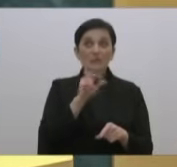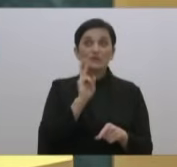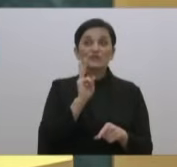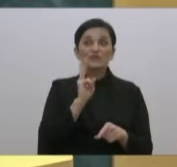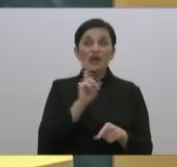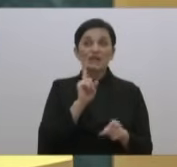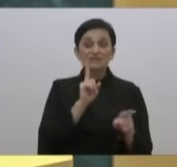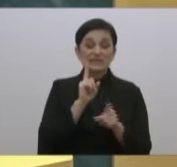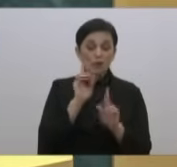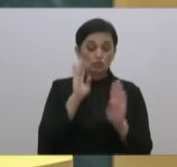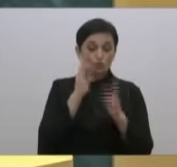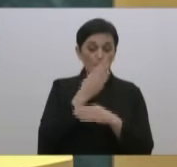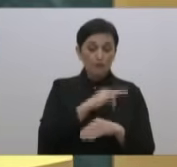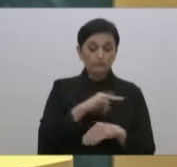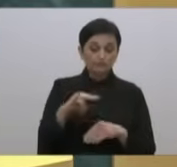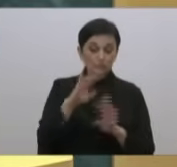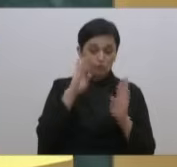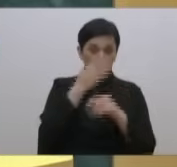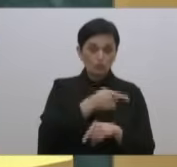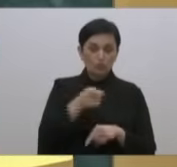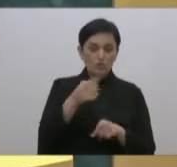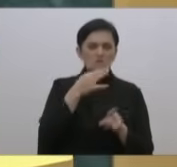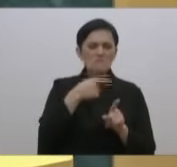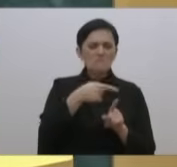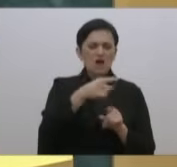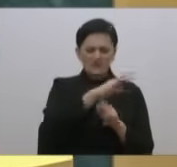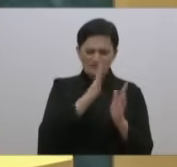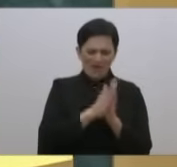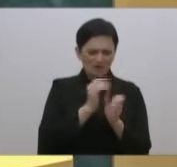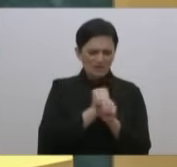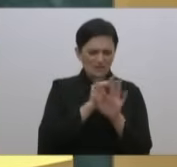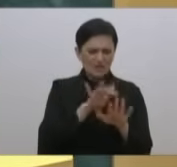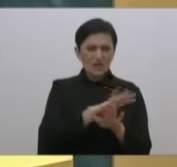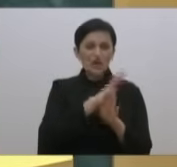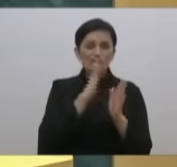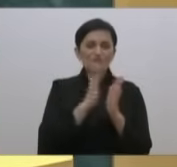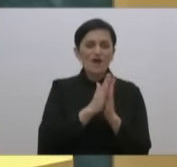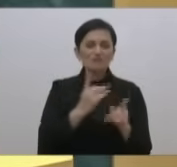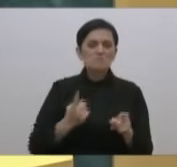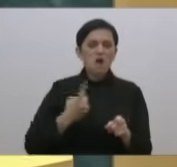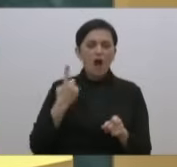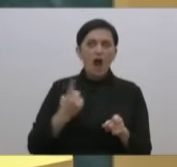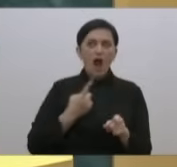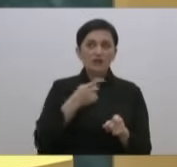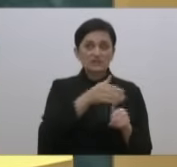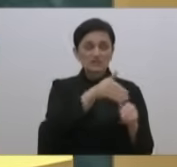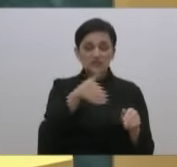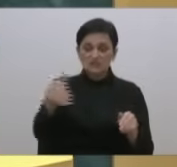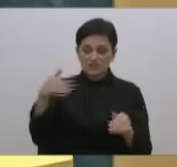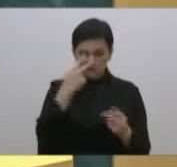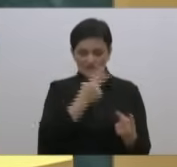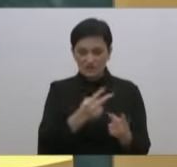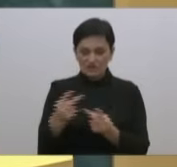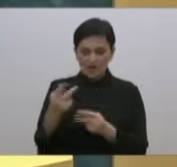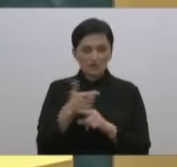ვიღაცას ან რაღაცას უღალატებს, ის მეორე ყველაფერს იკადრებს და ყველაფერის კადრების მასტერკლასი აი ამ წინარი იგებიდან დღეს ნახე